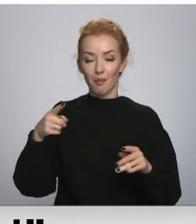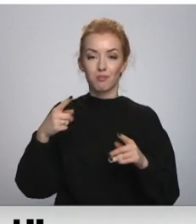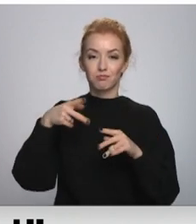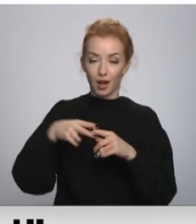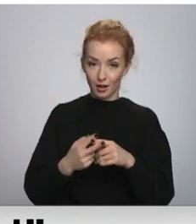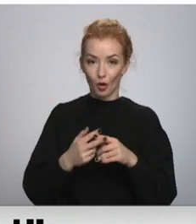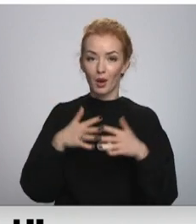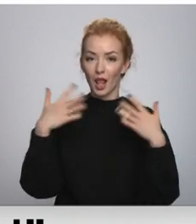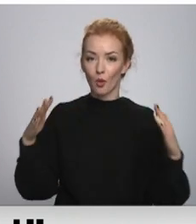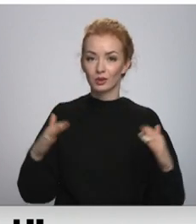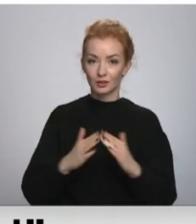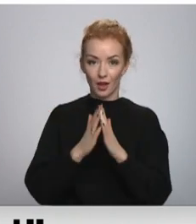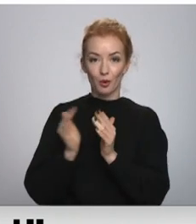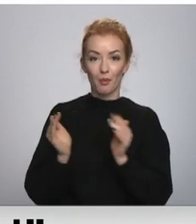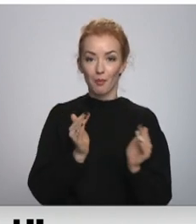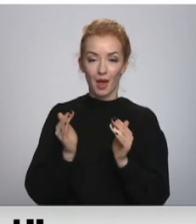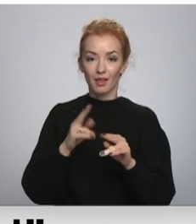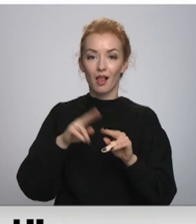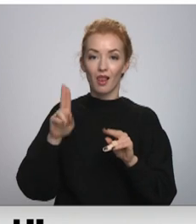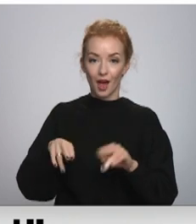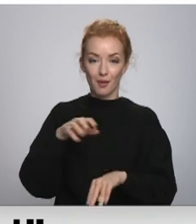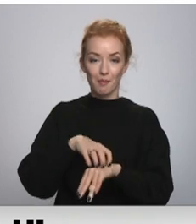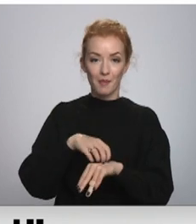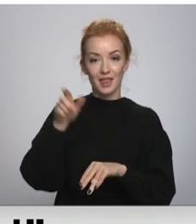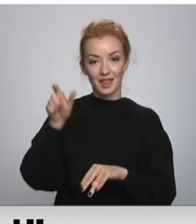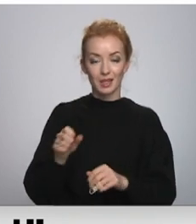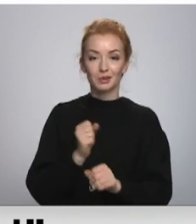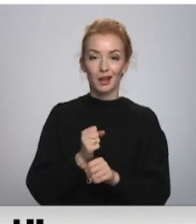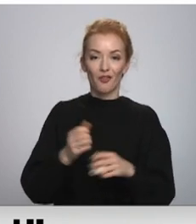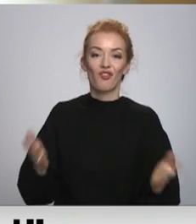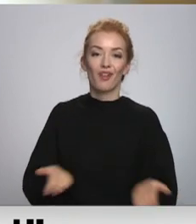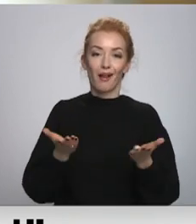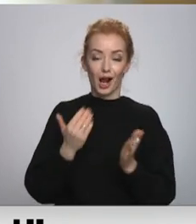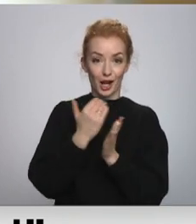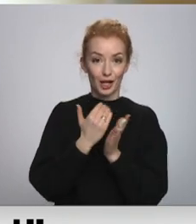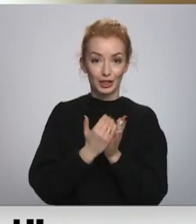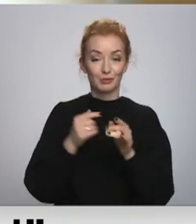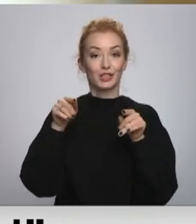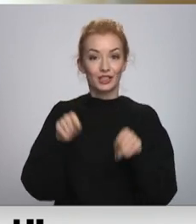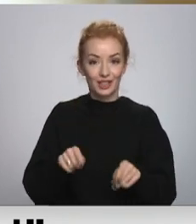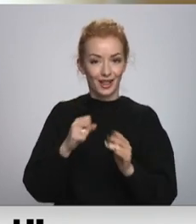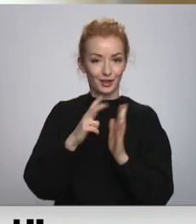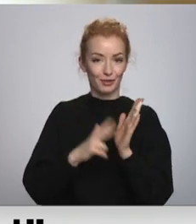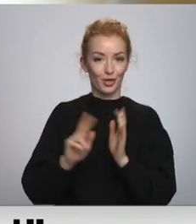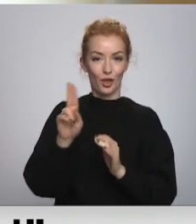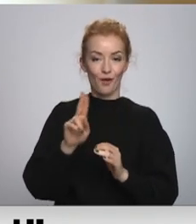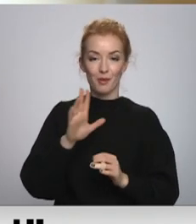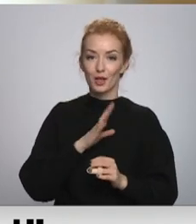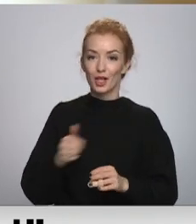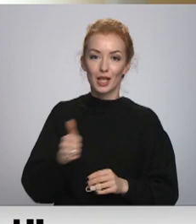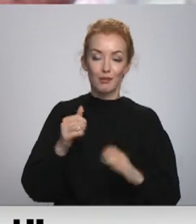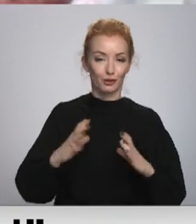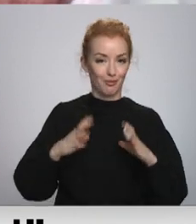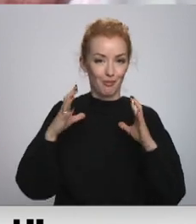lielos svētkos bērniņi ļāva medicīnas personālam strādāt vieglākā režīmā, šīs 18. novembris bija īpaši